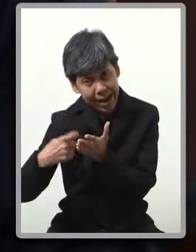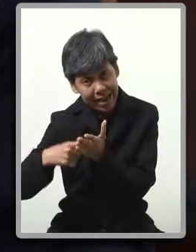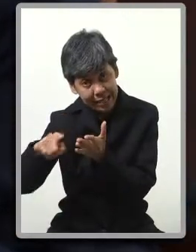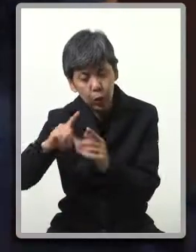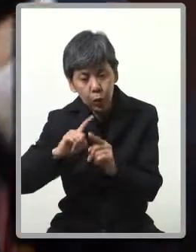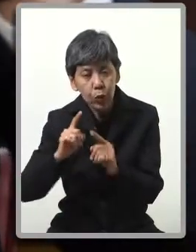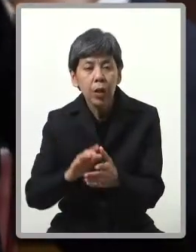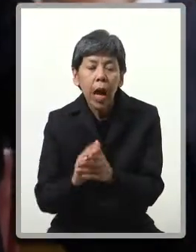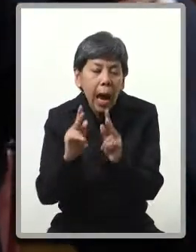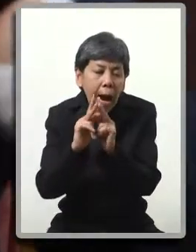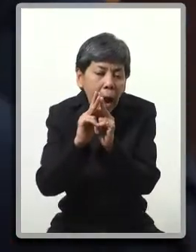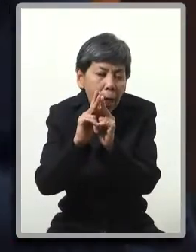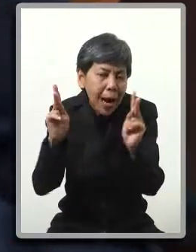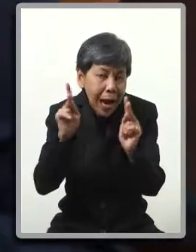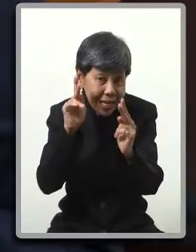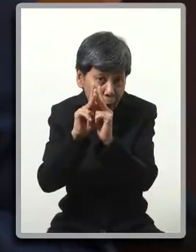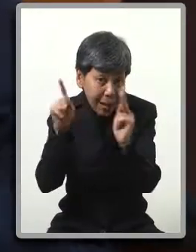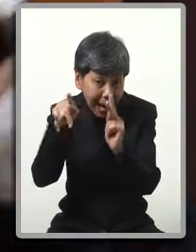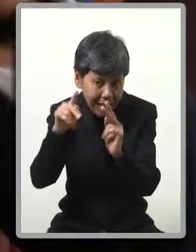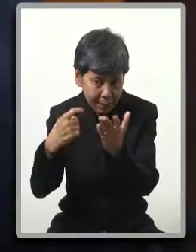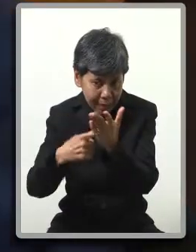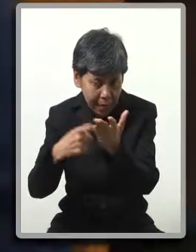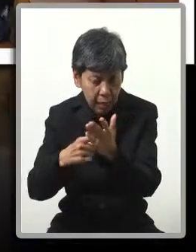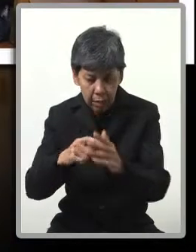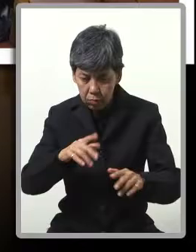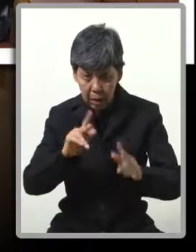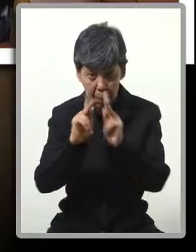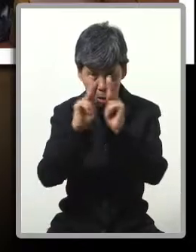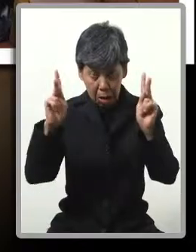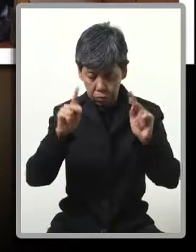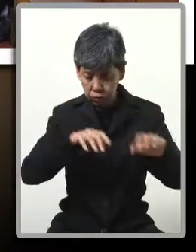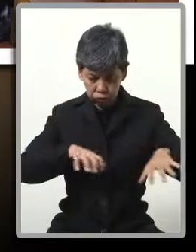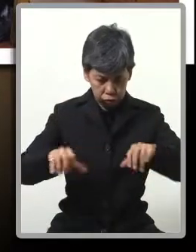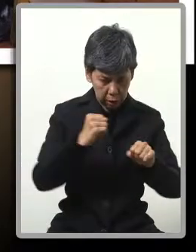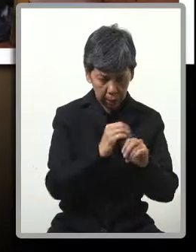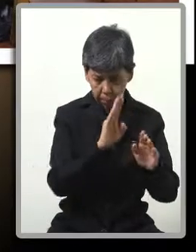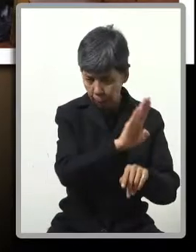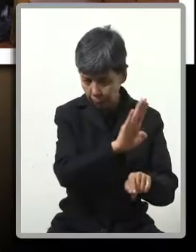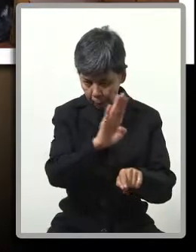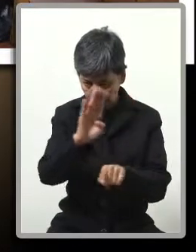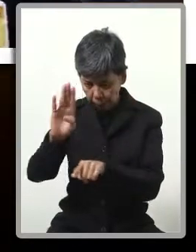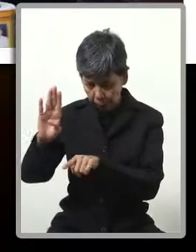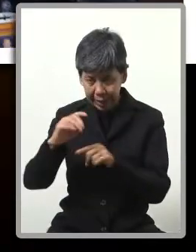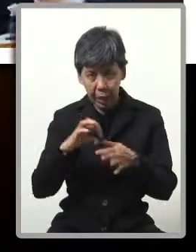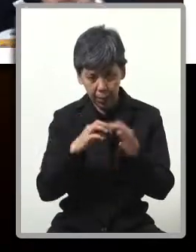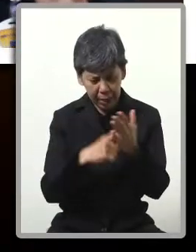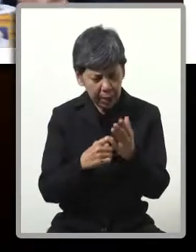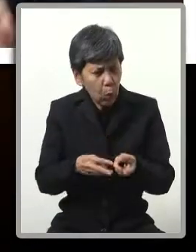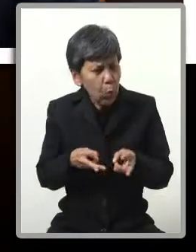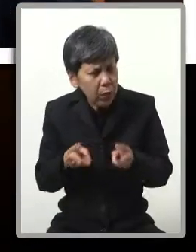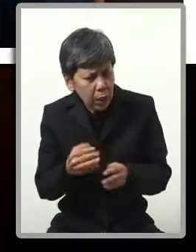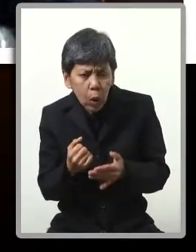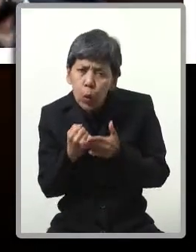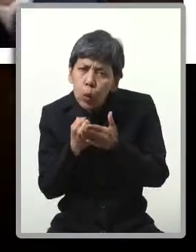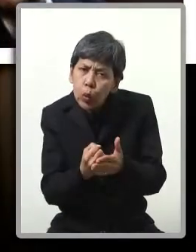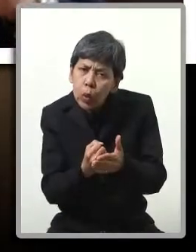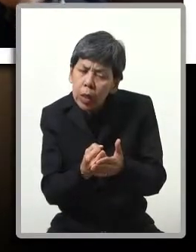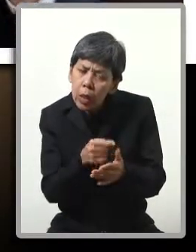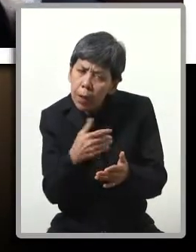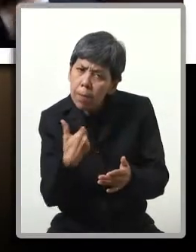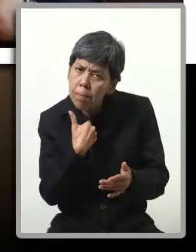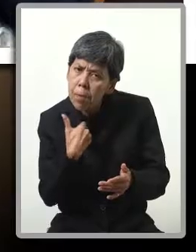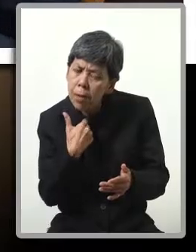กันภัยคือคณะกรรมการประกันภัยเนี่ยแหละคอปปอ ที่กำกับดูแล บริษัทการประกันภัยว่ามันมีหนทางอะไรไหมที่จะ